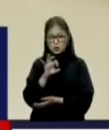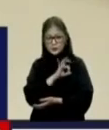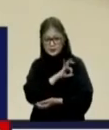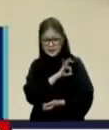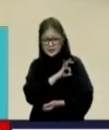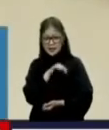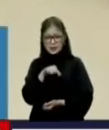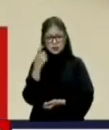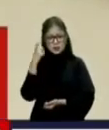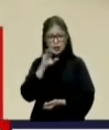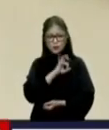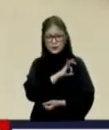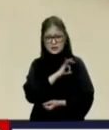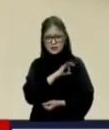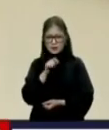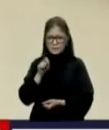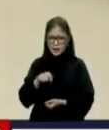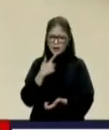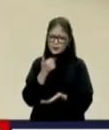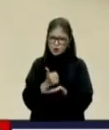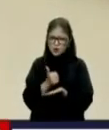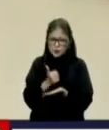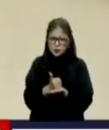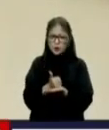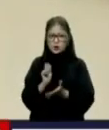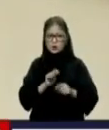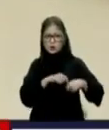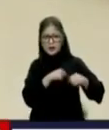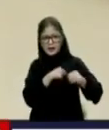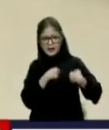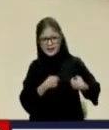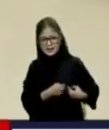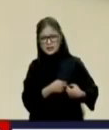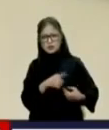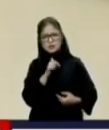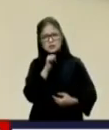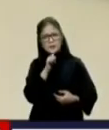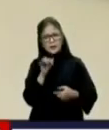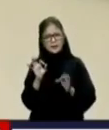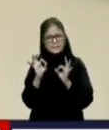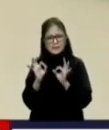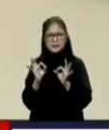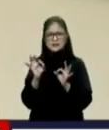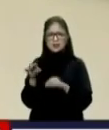gunakan betul-betul hati nurani kita, siapa yang paling cocok bisa membawa